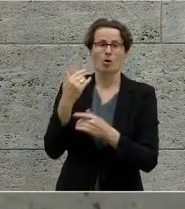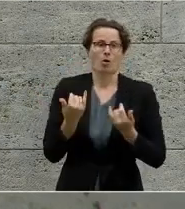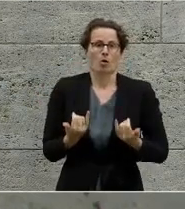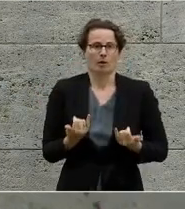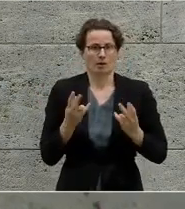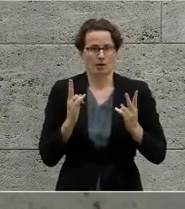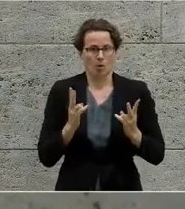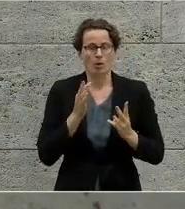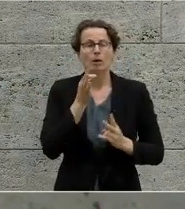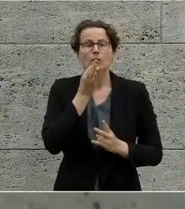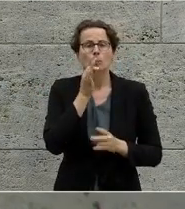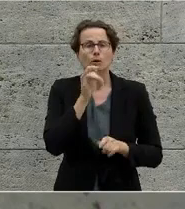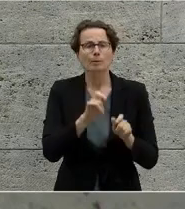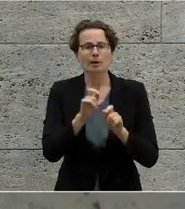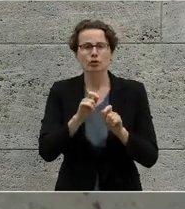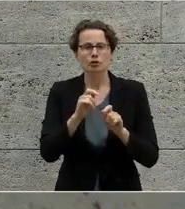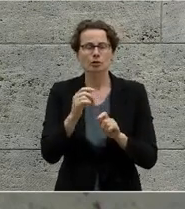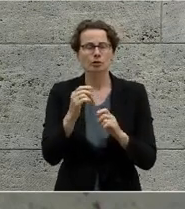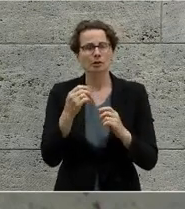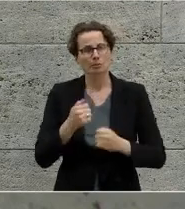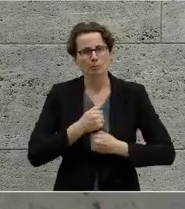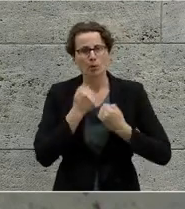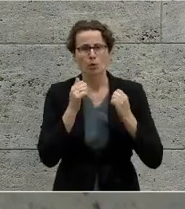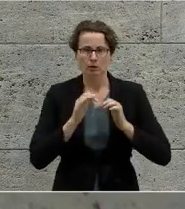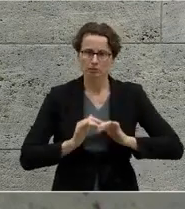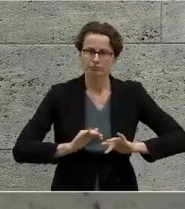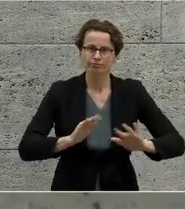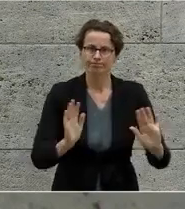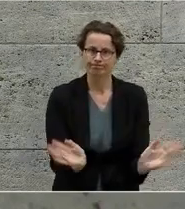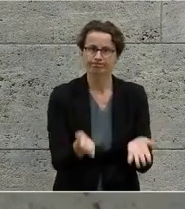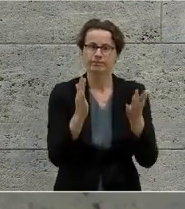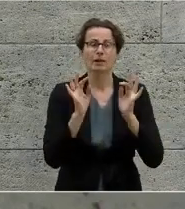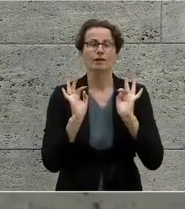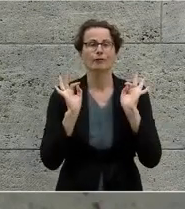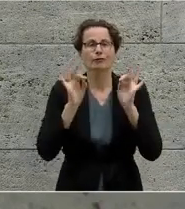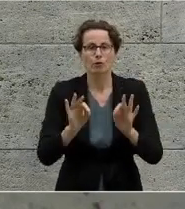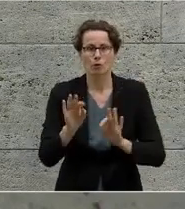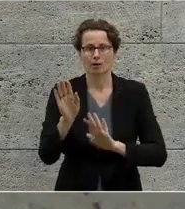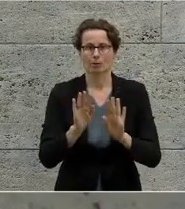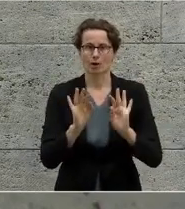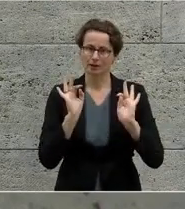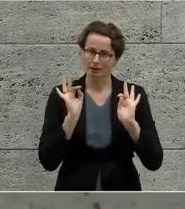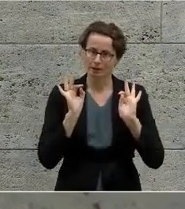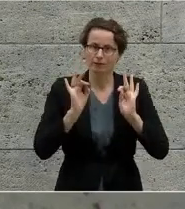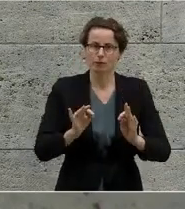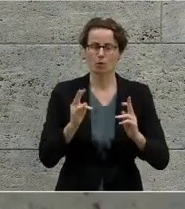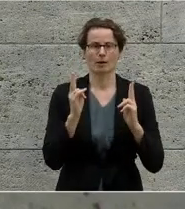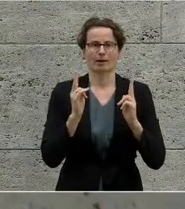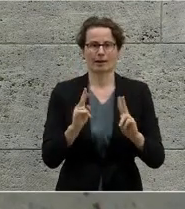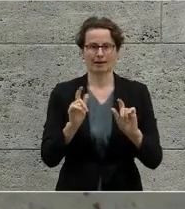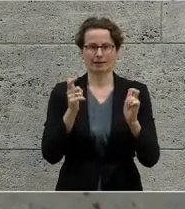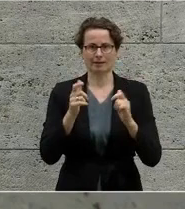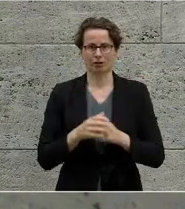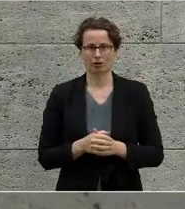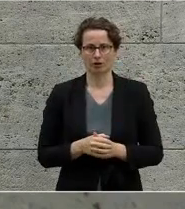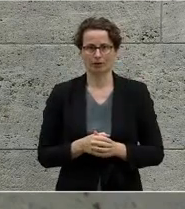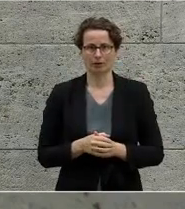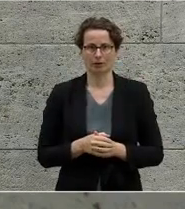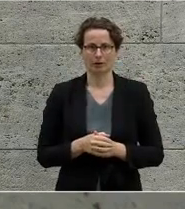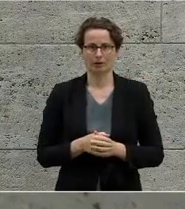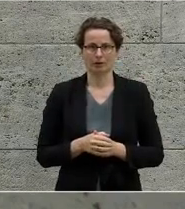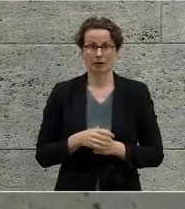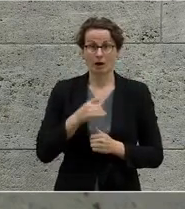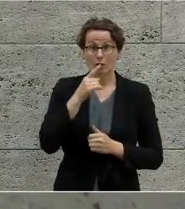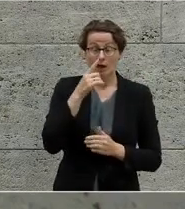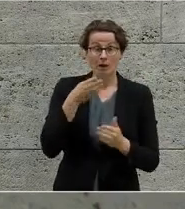ermutigen, für eine demokratische und eine gerechte Gesellschaft einzustehen und auch gegen